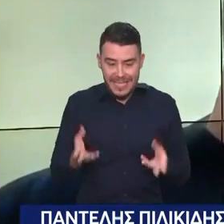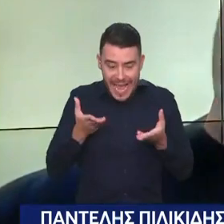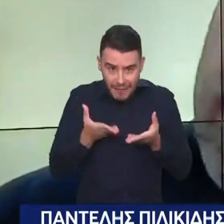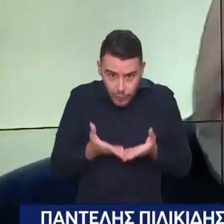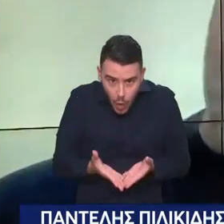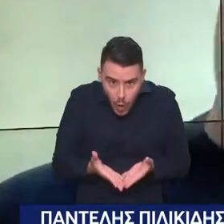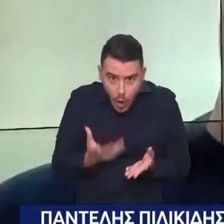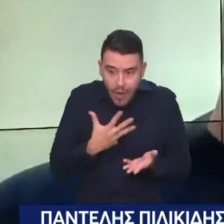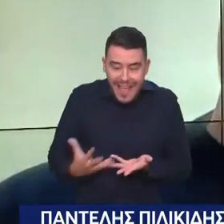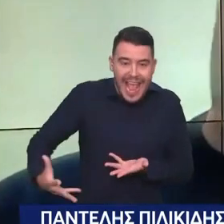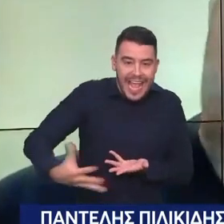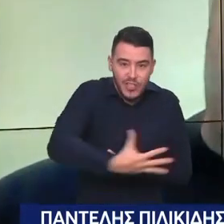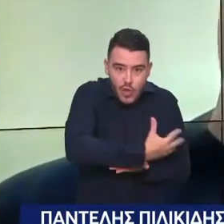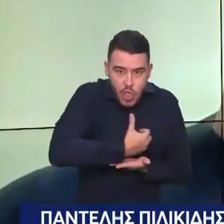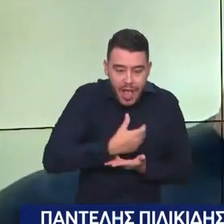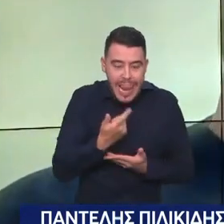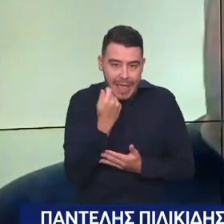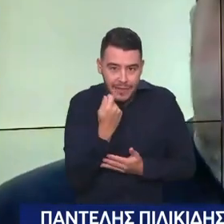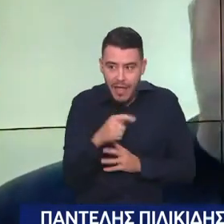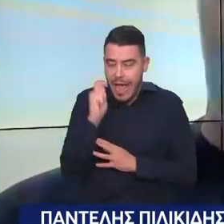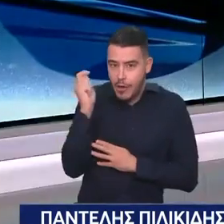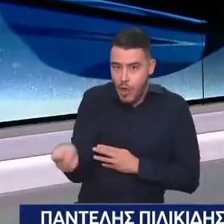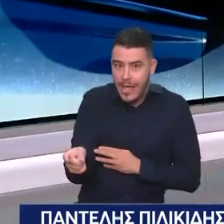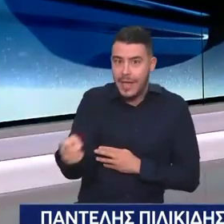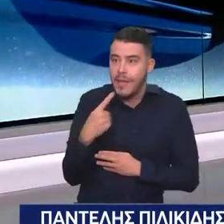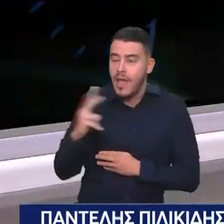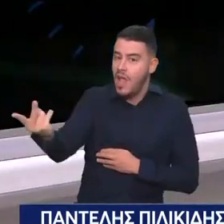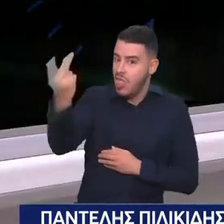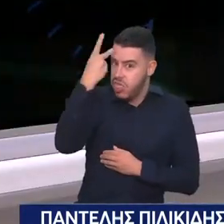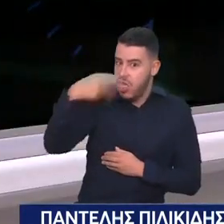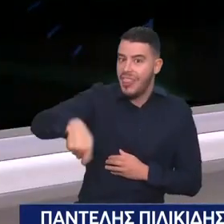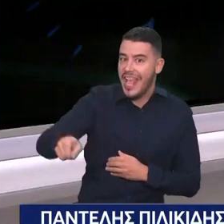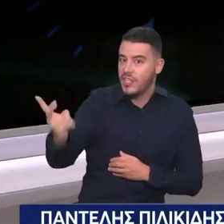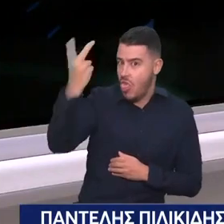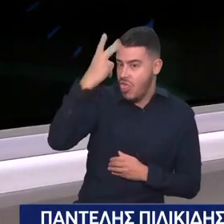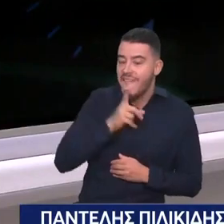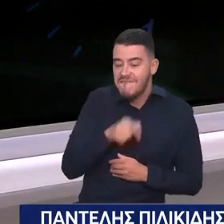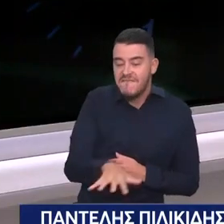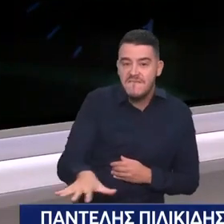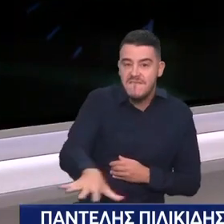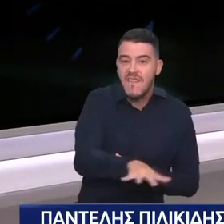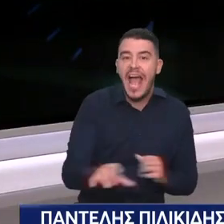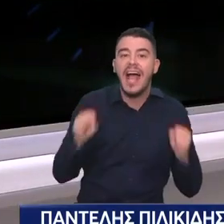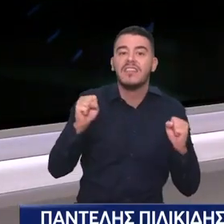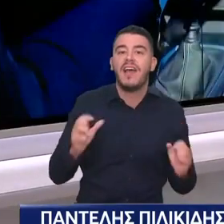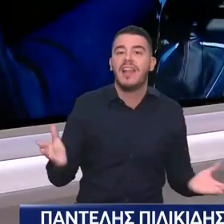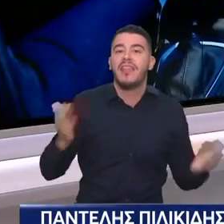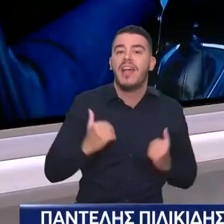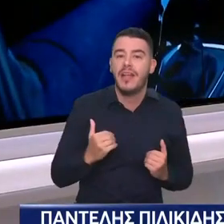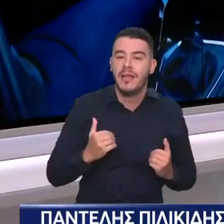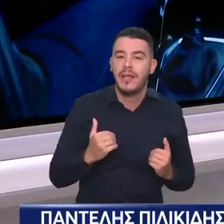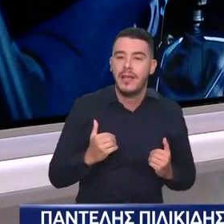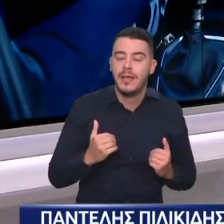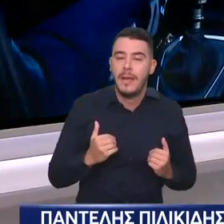που έβγαλε τα λεφτά για να πάρετε το αυτοκίνητο, να το ασφαλίσετε τόσα χρόνια. Μπράβο. Αν καταλαβαίνω καλά, δηλαδή εσείς αυτό το αυτοκίνητο το έχετε κοντά 15 χρόνια. Αν